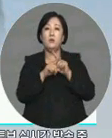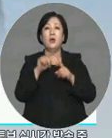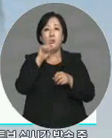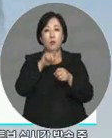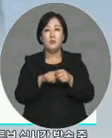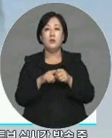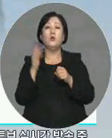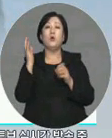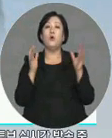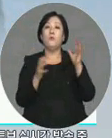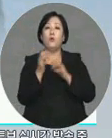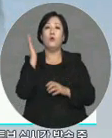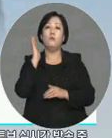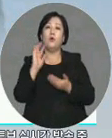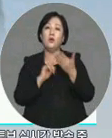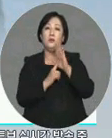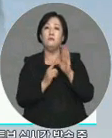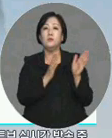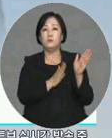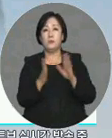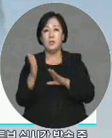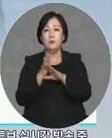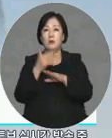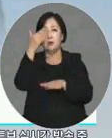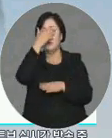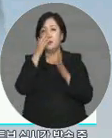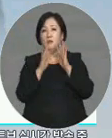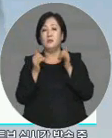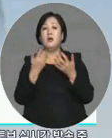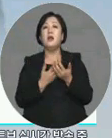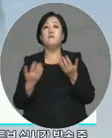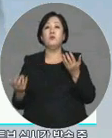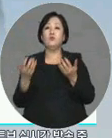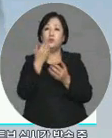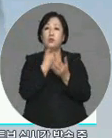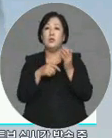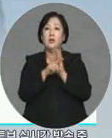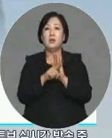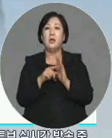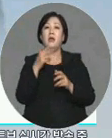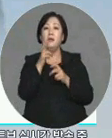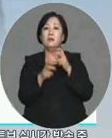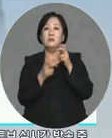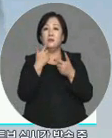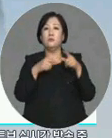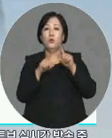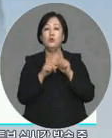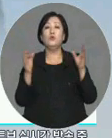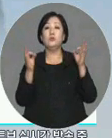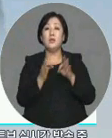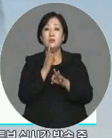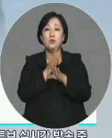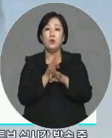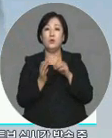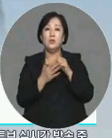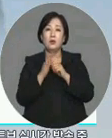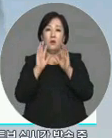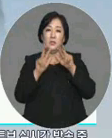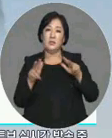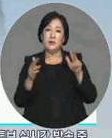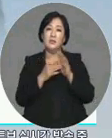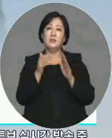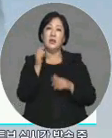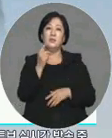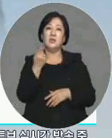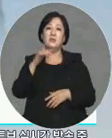위한 포럼을 마련했습니다. 청년 인구 유출 예방과 탄소중립 실현 방안 등이 논의됐는데 이례적으로